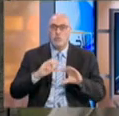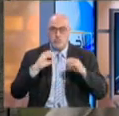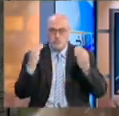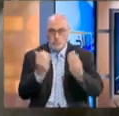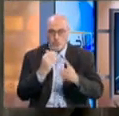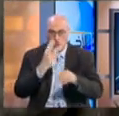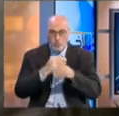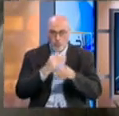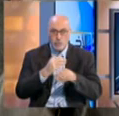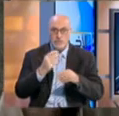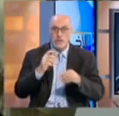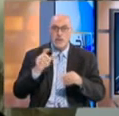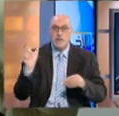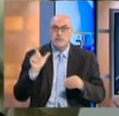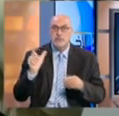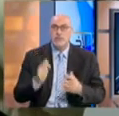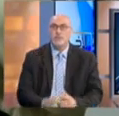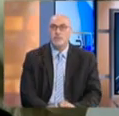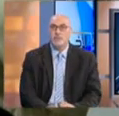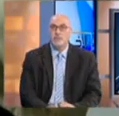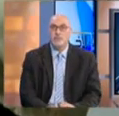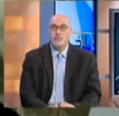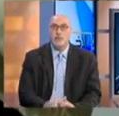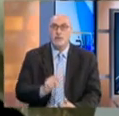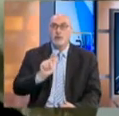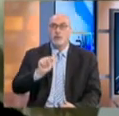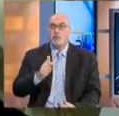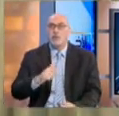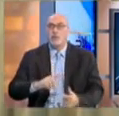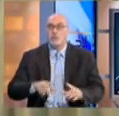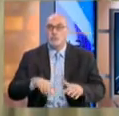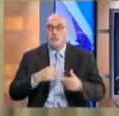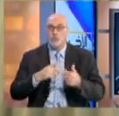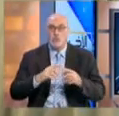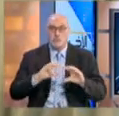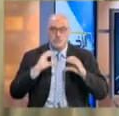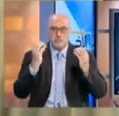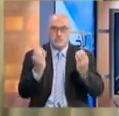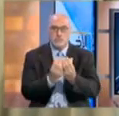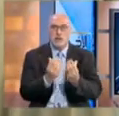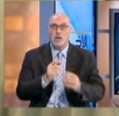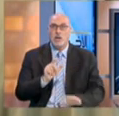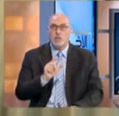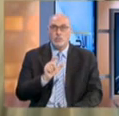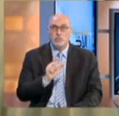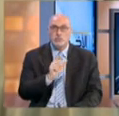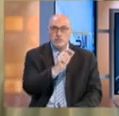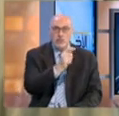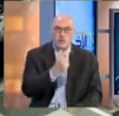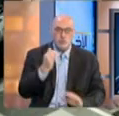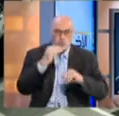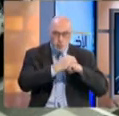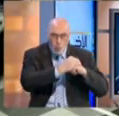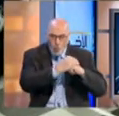سر هنا يعرفه إلا الله سبحانه. لا يمكننا الحديث عن هذا المرفق الديني دون التعريف به ودوره